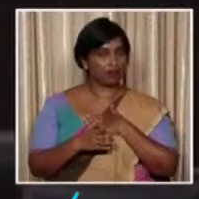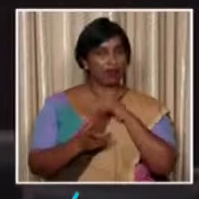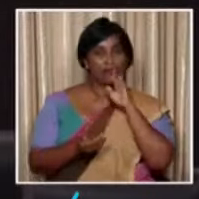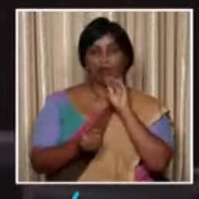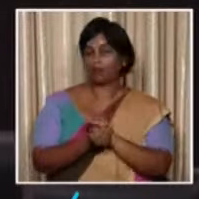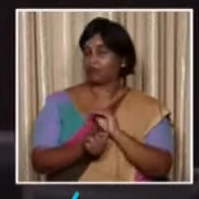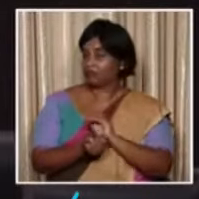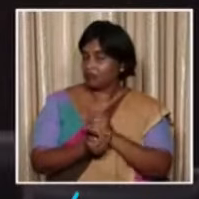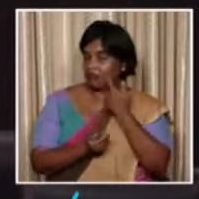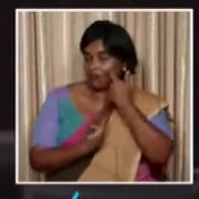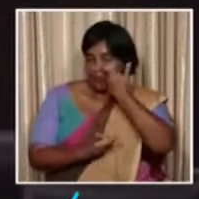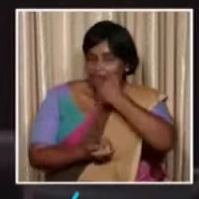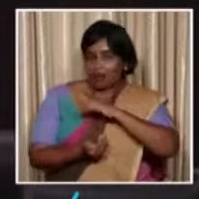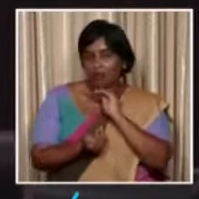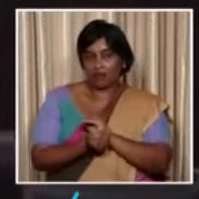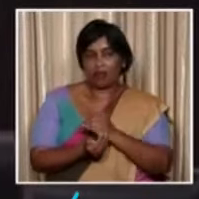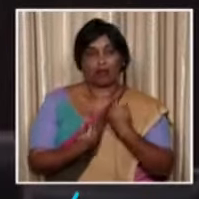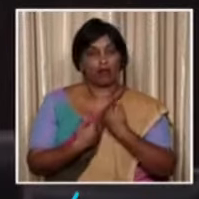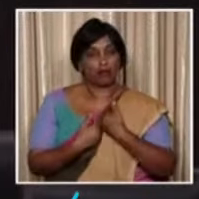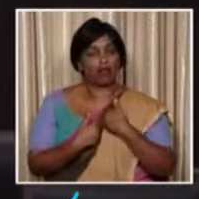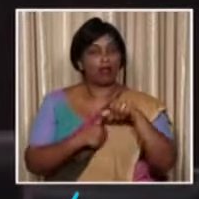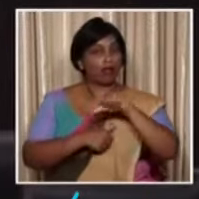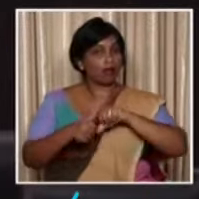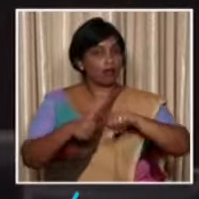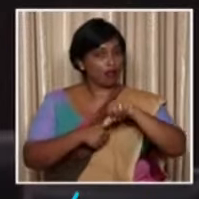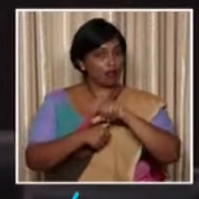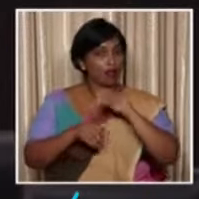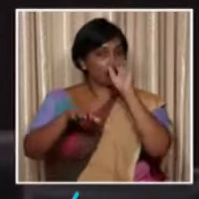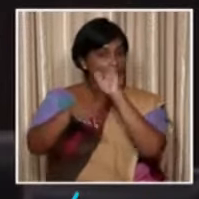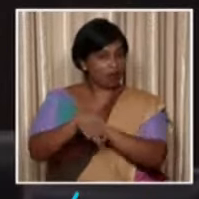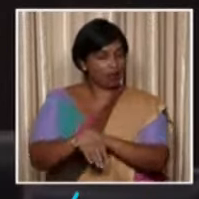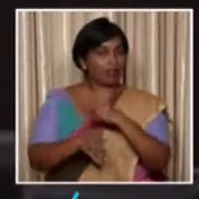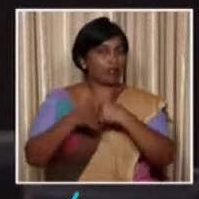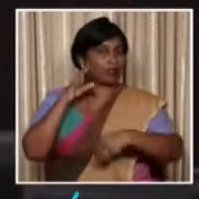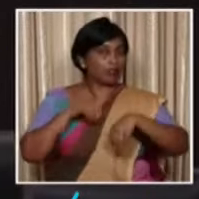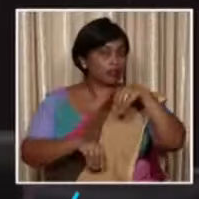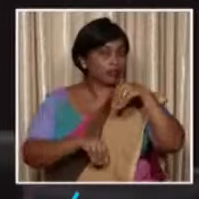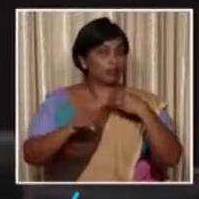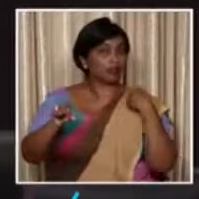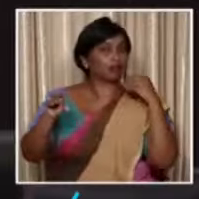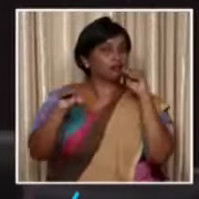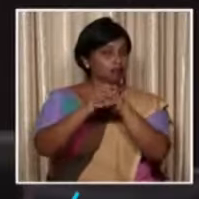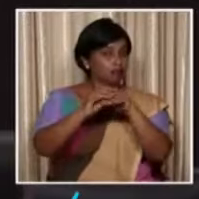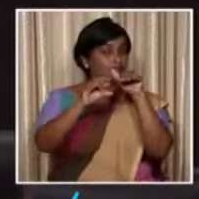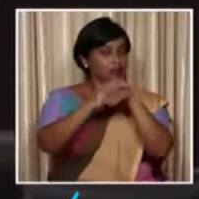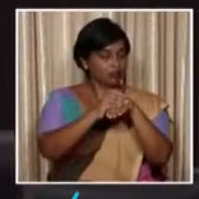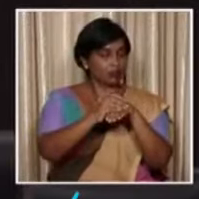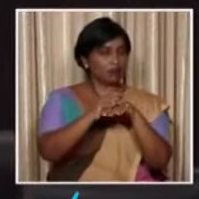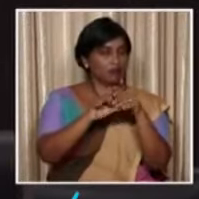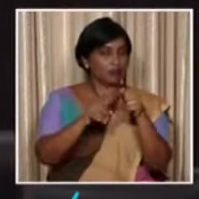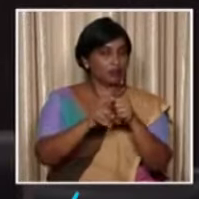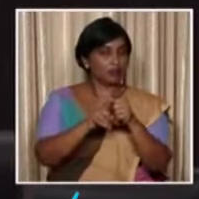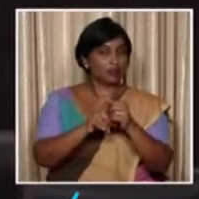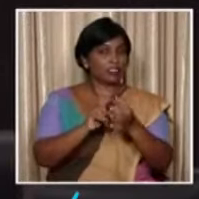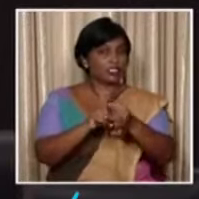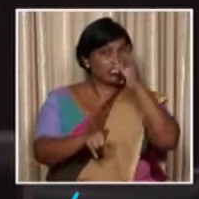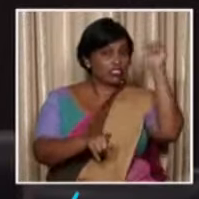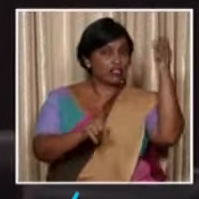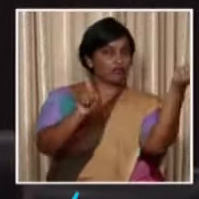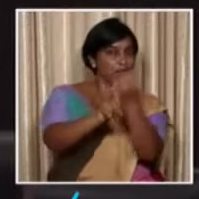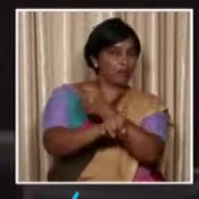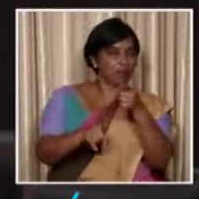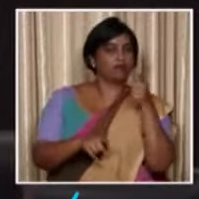ආරක්ෂාව සහ මගේ ආයතනය වටලන්න දේශපාලනික මැදිහත් වීම විදායකේ මැදිහත්